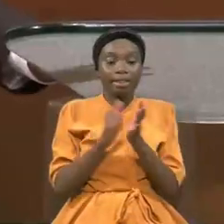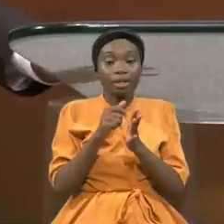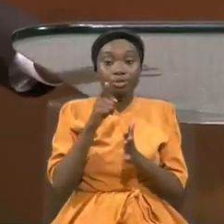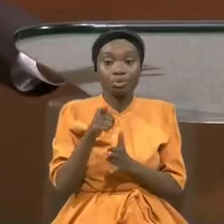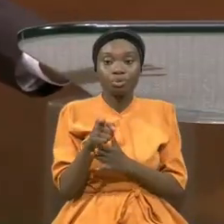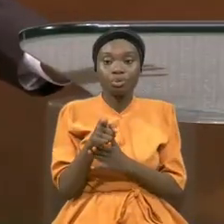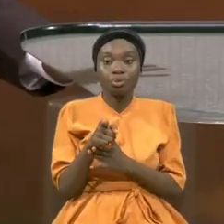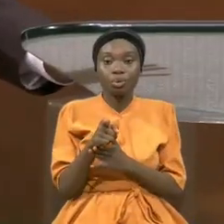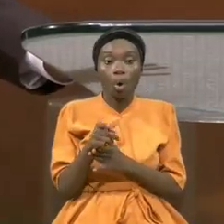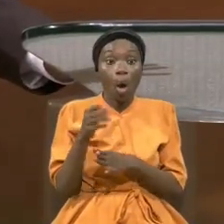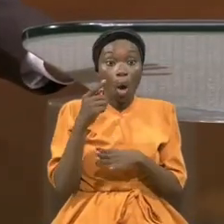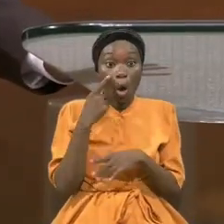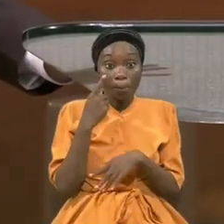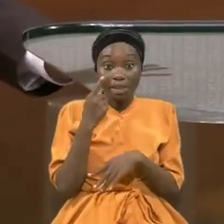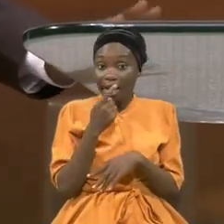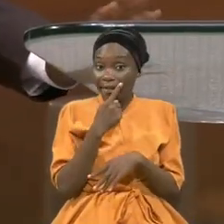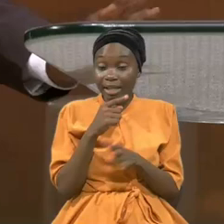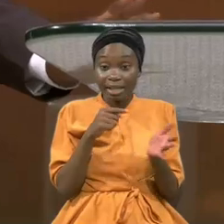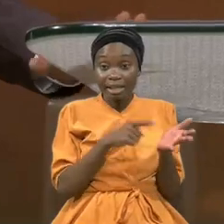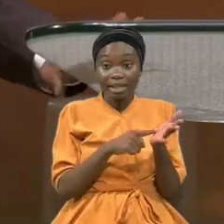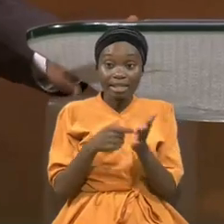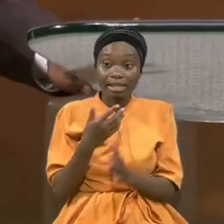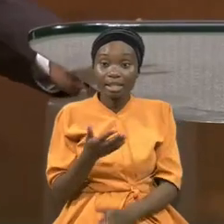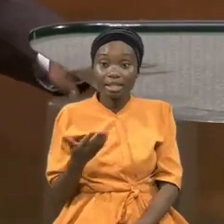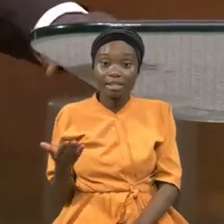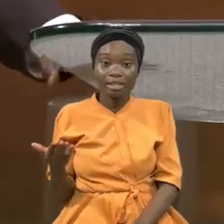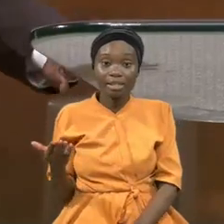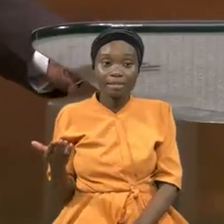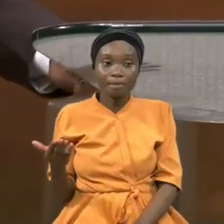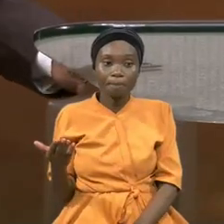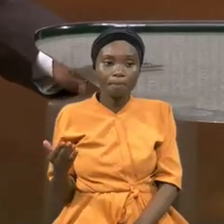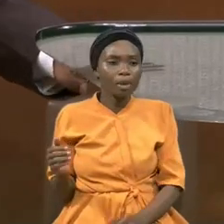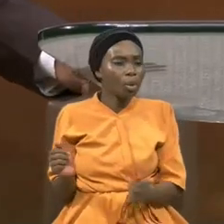d'observer ces choses sans prévention